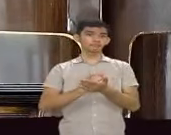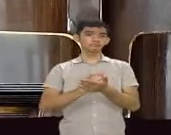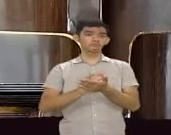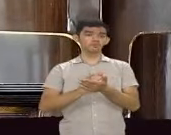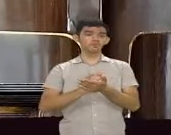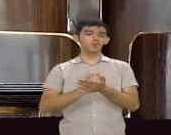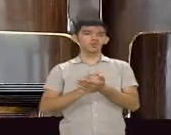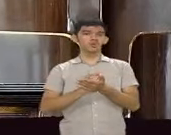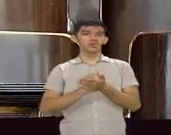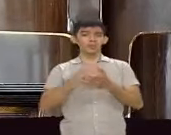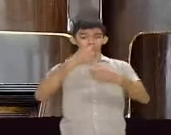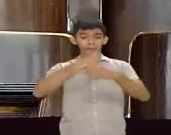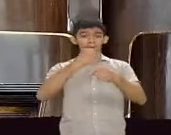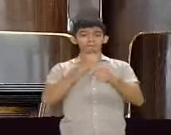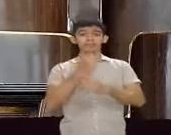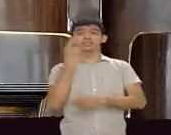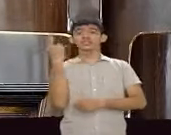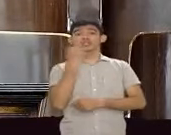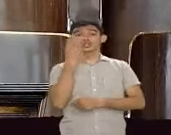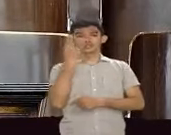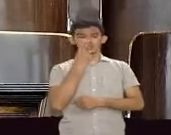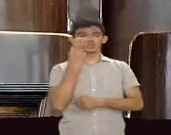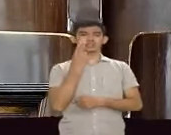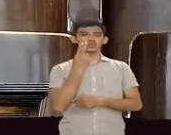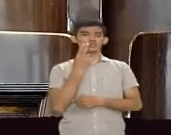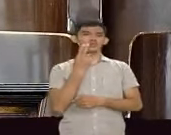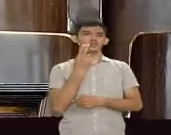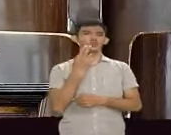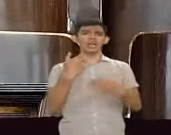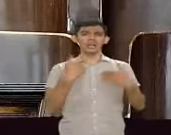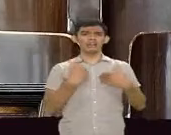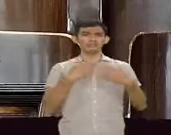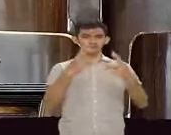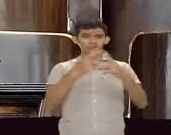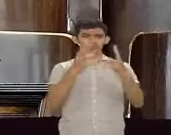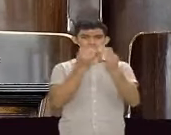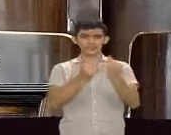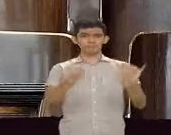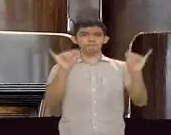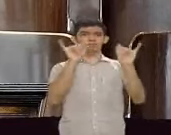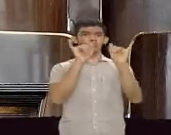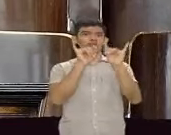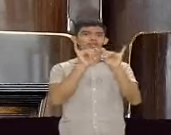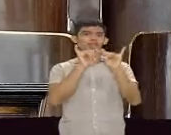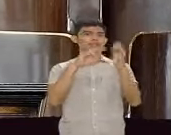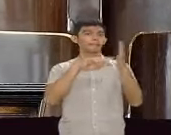asa ang nindot aning kaminyon, ganong gihimo mag-uni sa Ginoo? Nindot mag-uni?